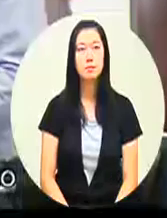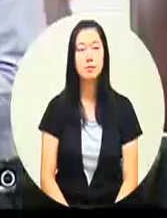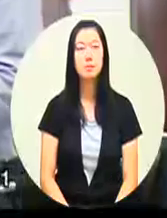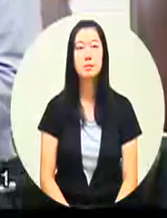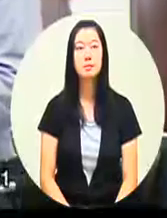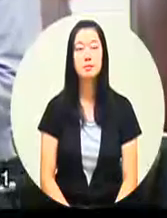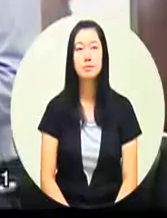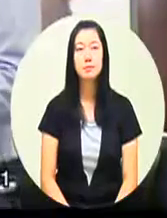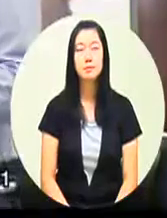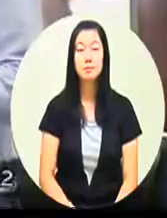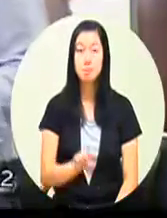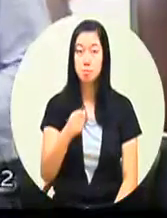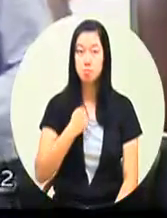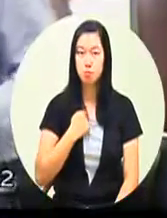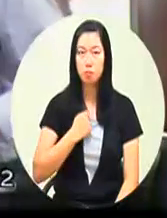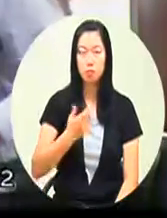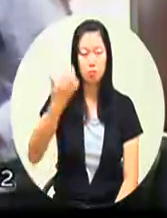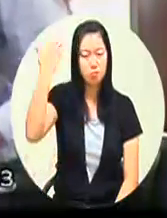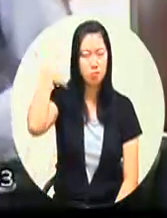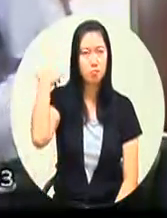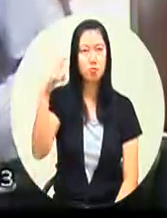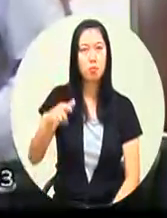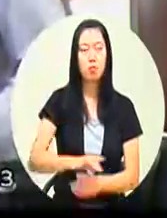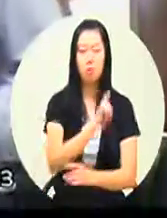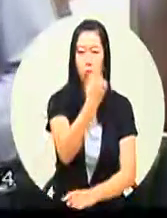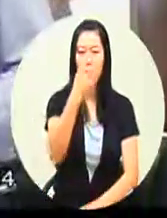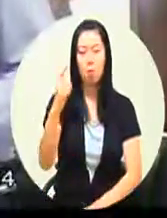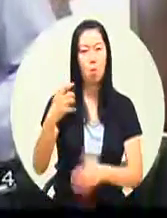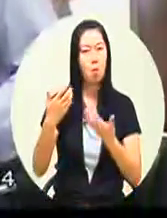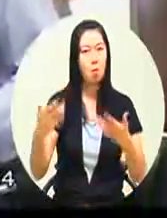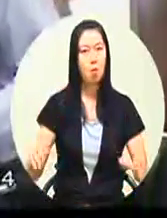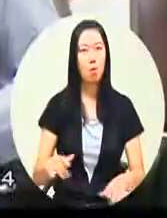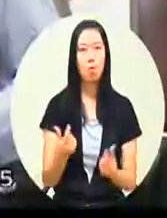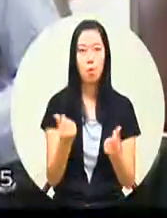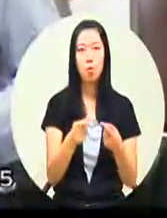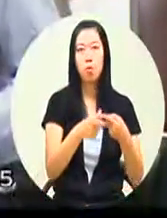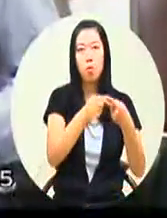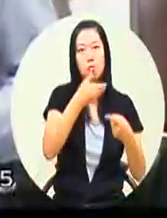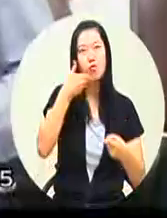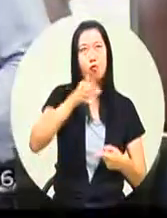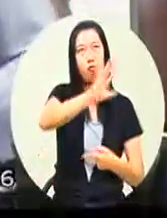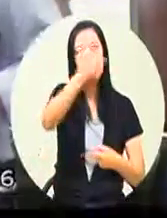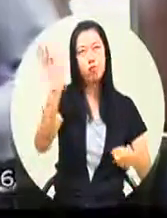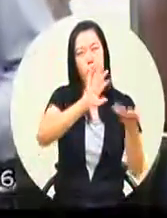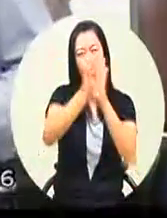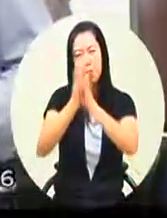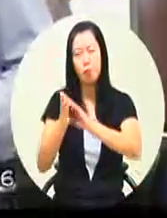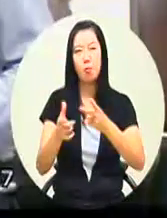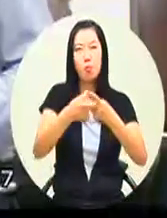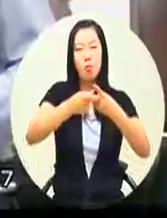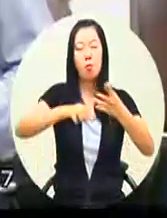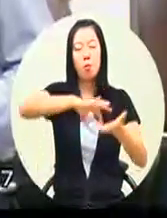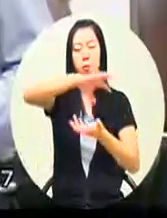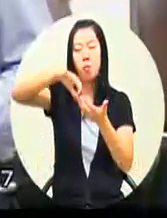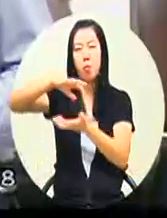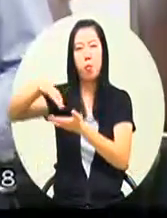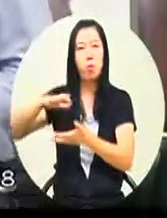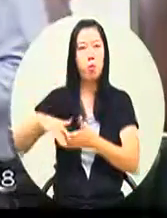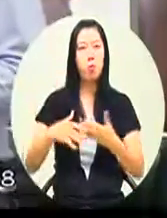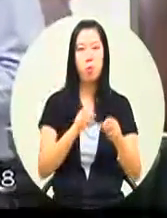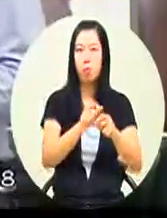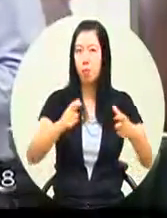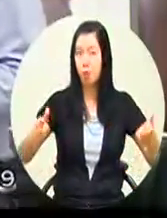这个哈，有时候我们知道背后有很多的因素吧，这气候变迁也好了，水量也好，但结果就是百姓就是很简